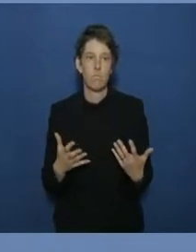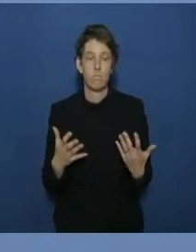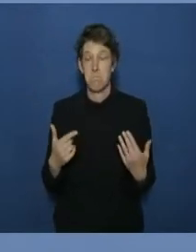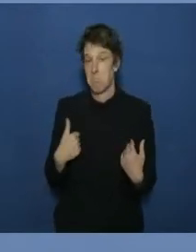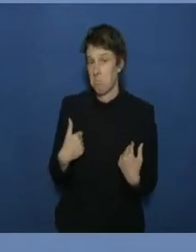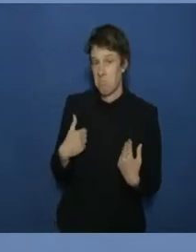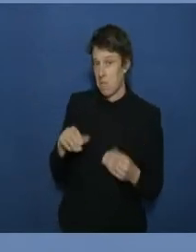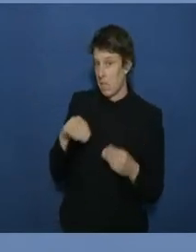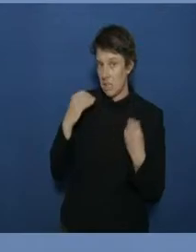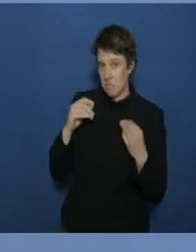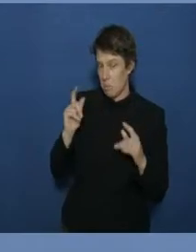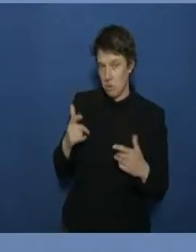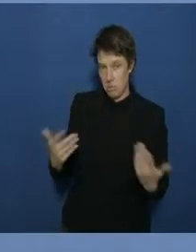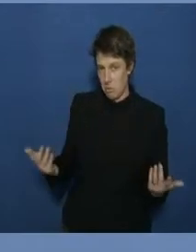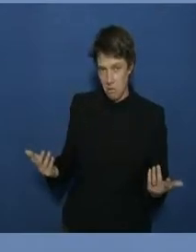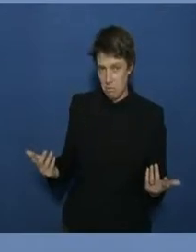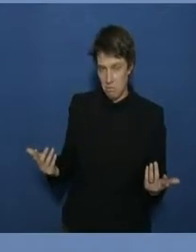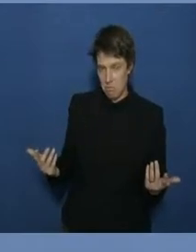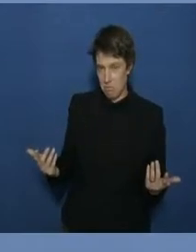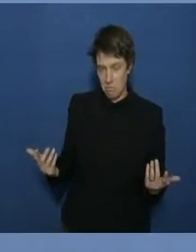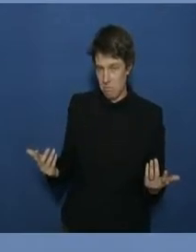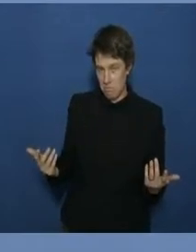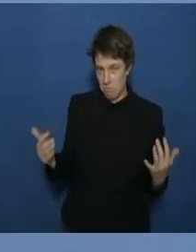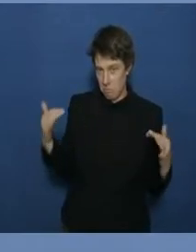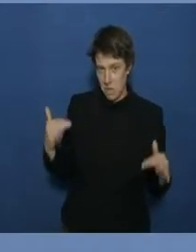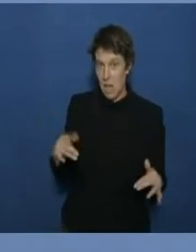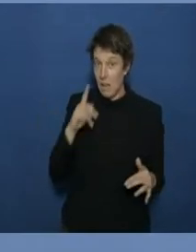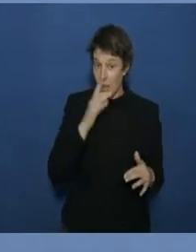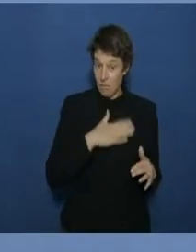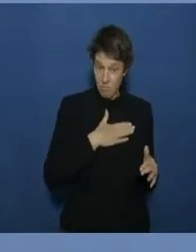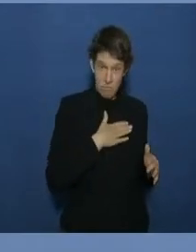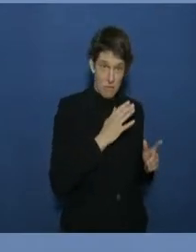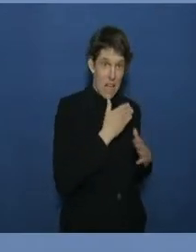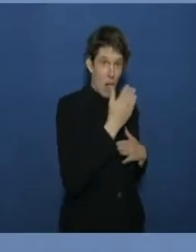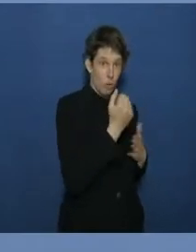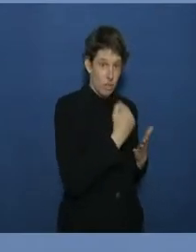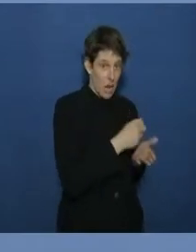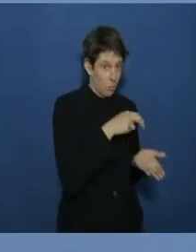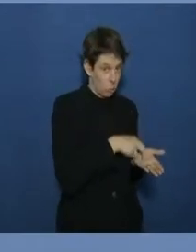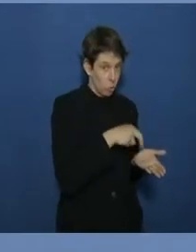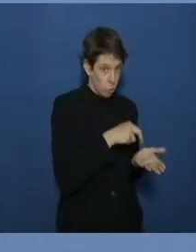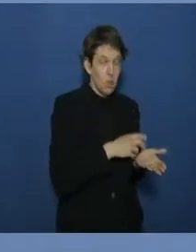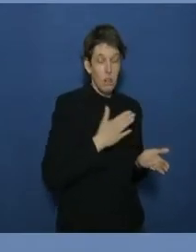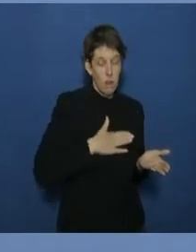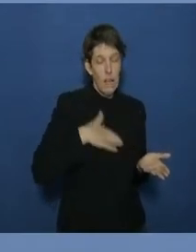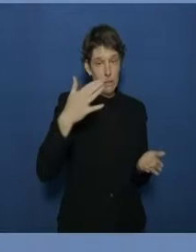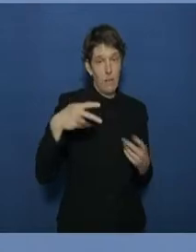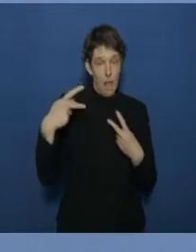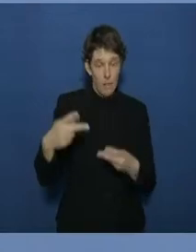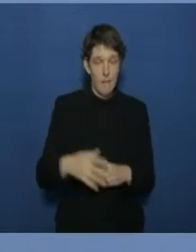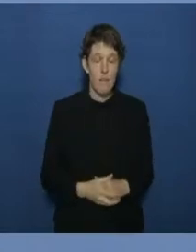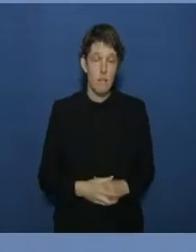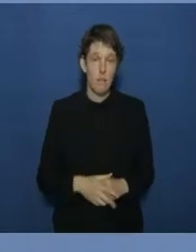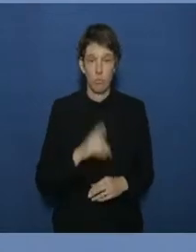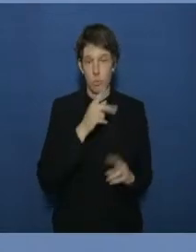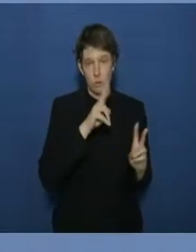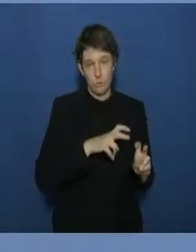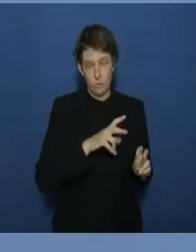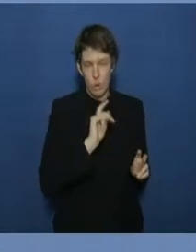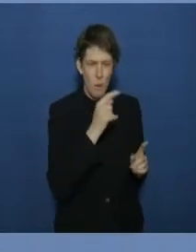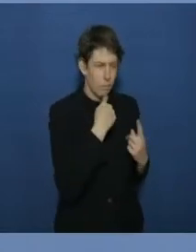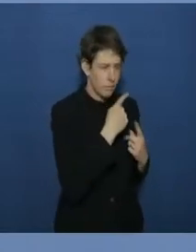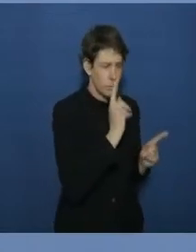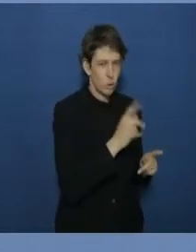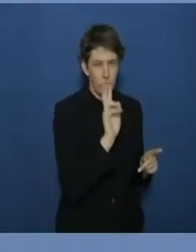Dazu liegen mir keine Informationen vor. Wenn das in der Zuständigkeit des Auswärtigen Amts liegen sollte, würde ich es gerne nachreichen. Ansonsten müssen wir da noch mal Rücksprache